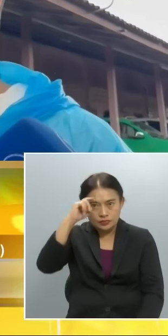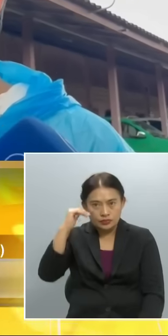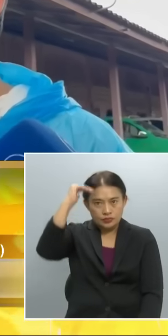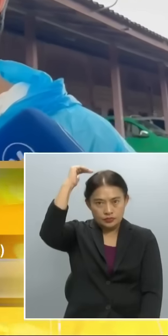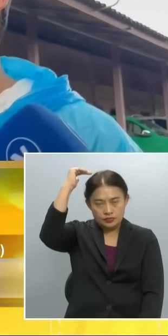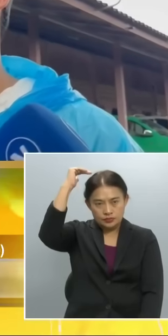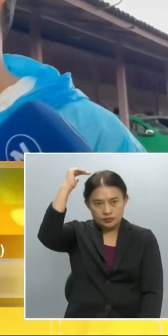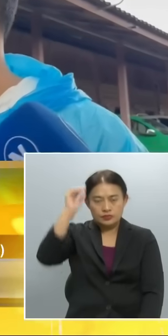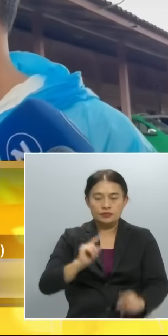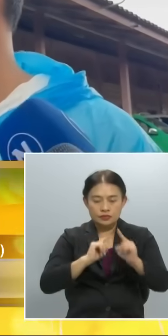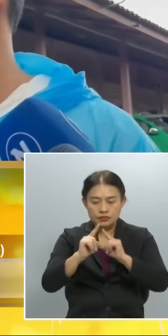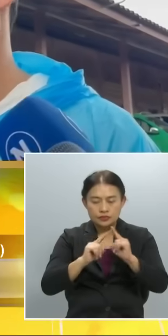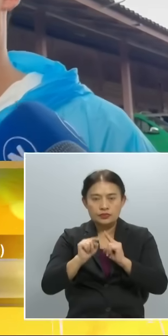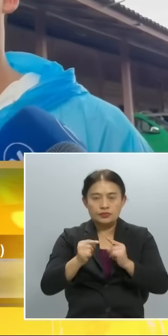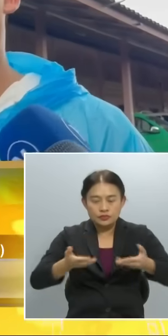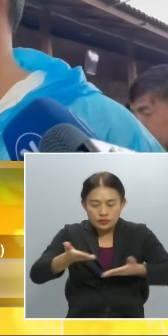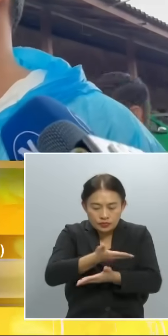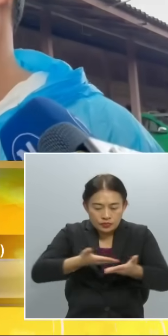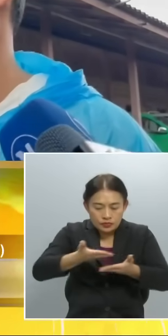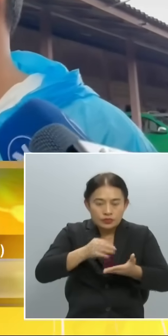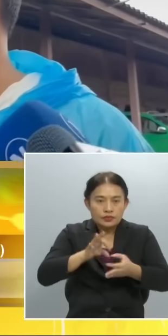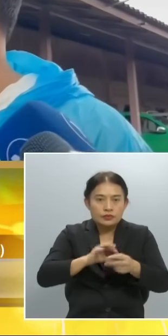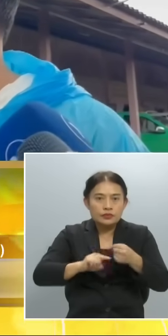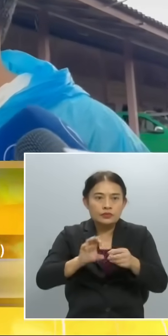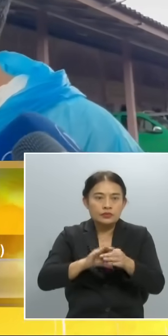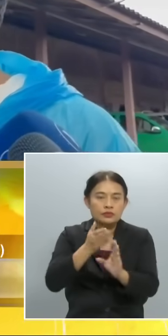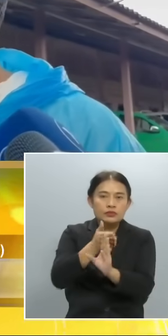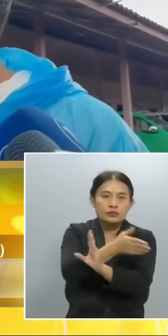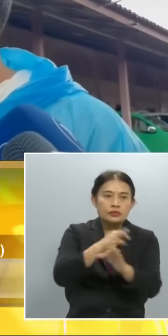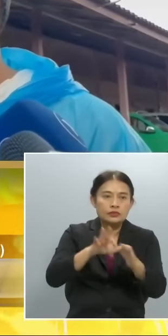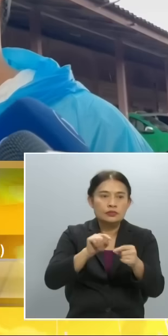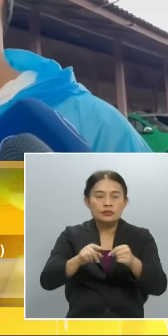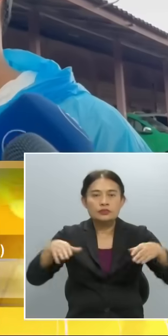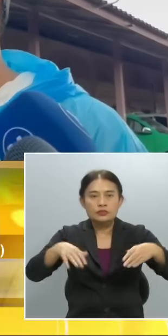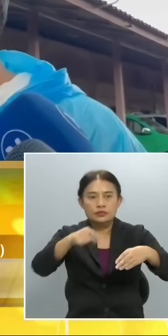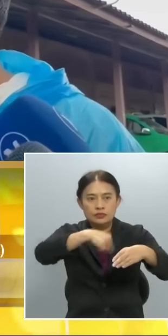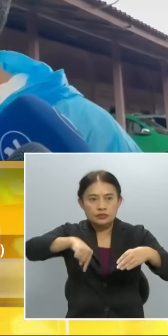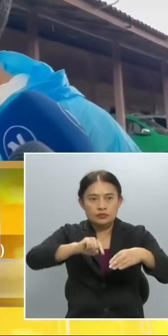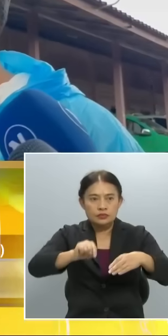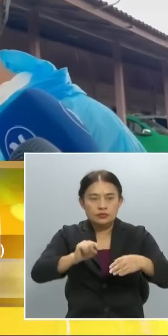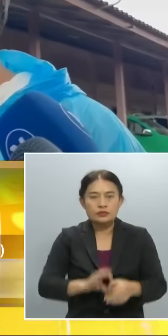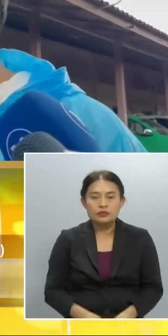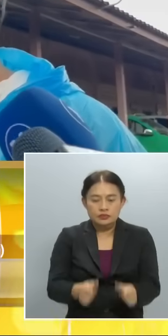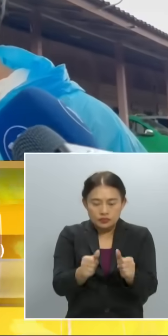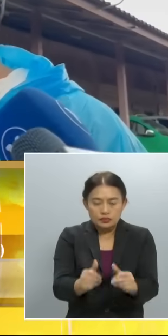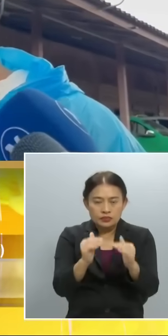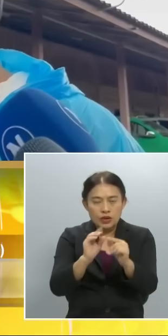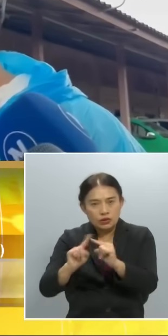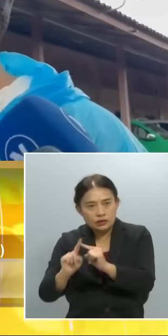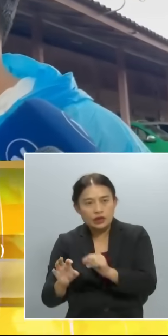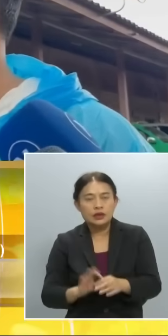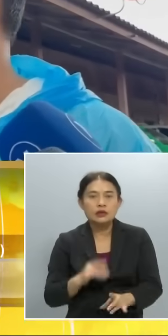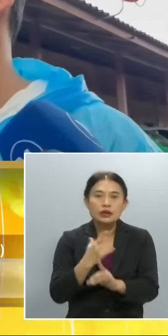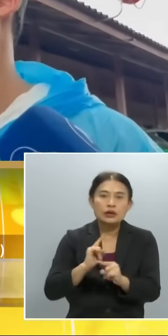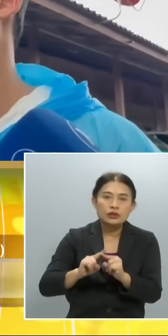ยพูดร่วมกันในเวทีดีเบตที่พูดถึงเรื่องการปฏิรูปกองทัพพูดถึงเรื่องสมรสเท่าเทียมพูดถึงเรื่องสุราก้าวหน้าก็ต้องดู